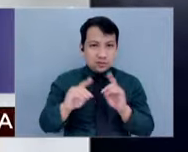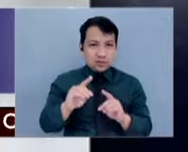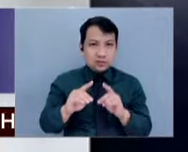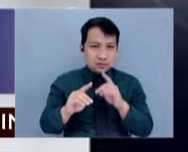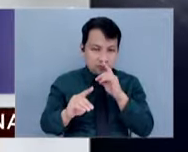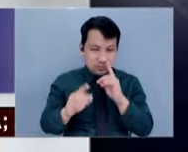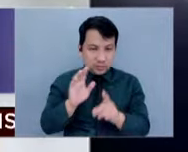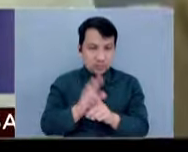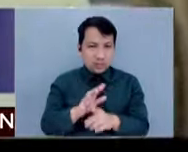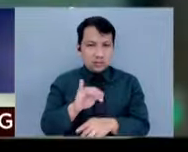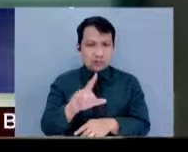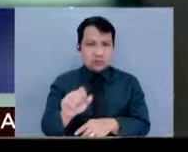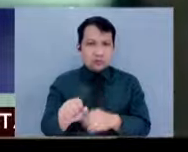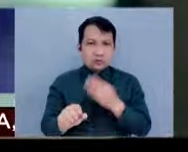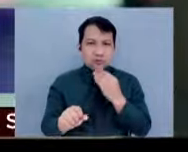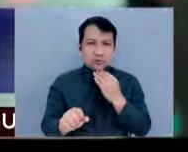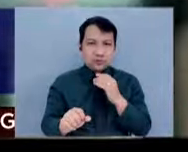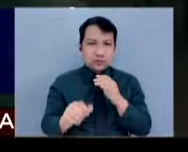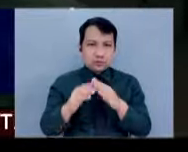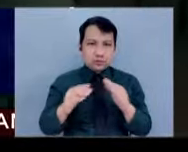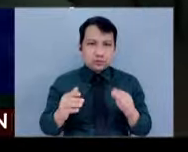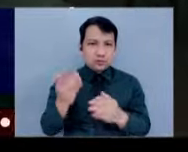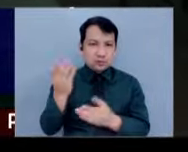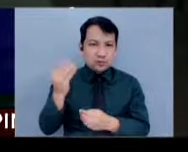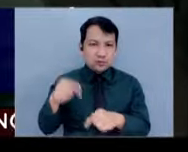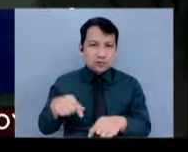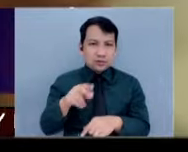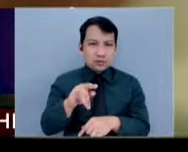Navilera, Sweet Home at ang latest niyang Netflix